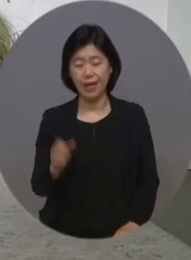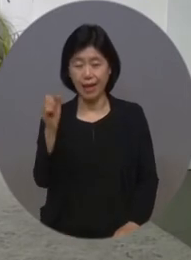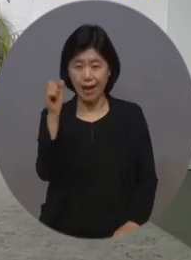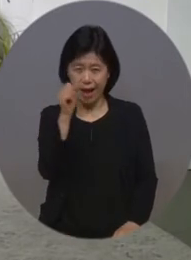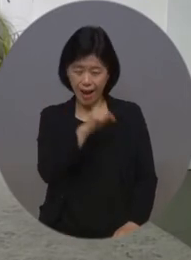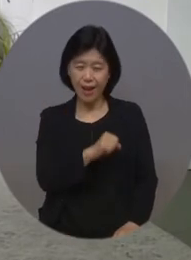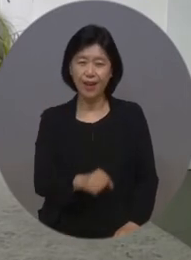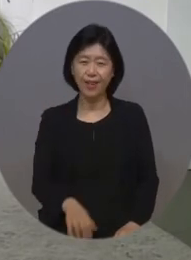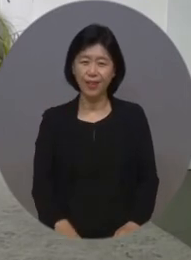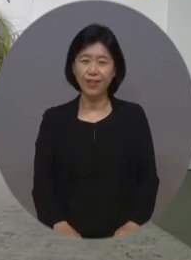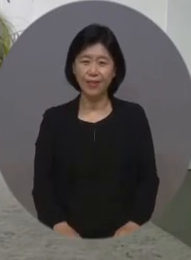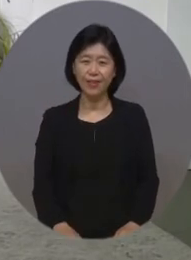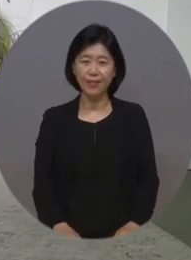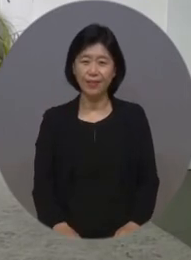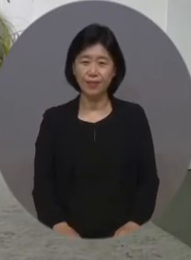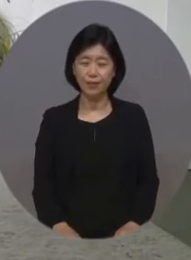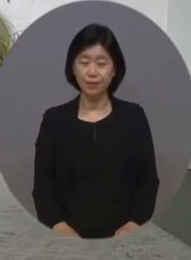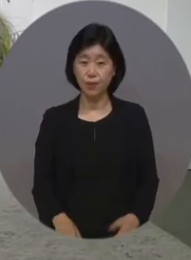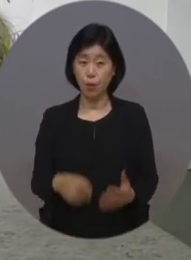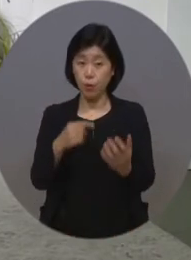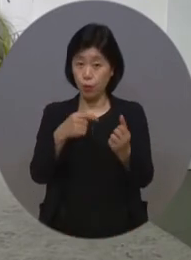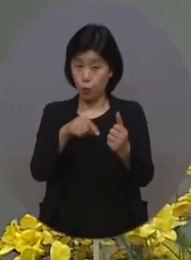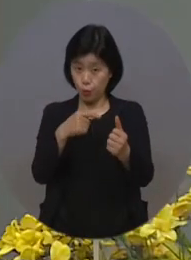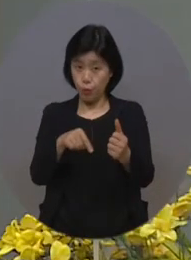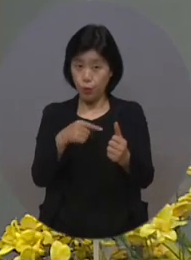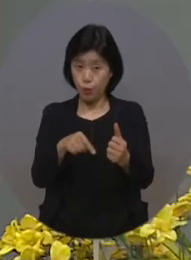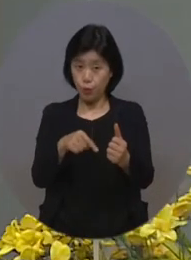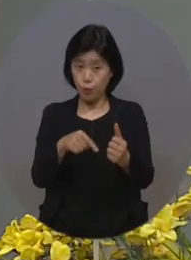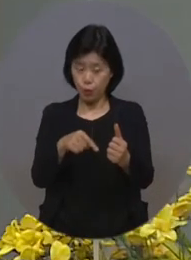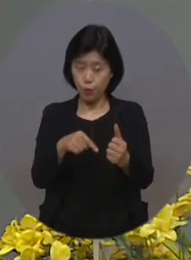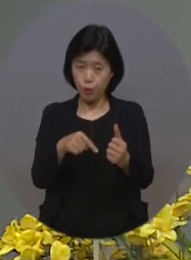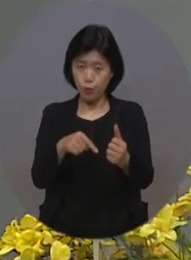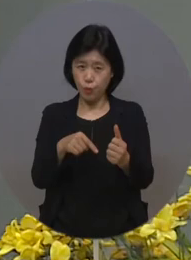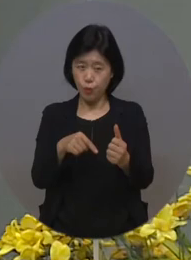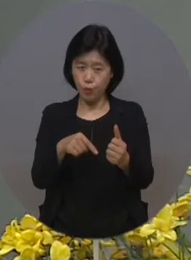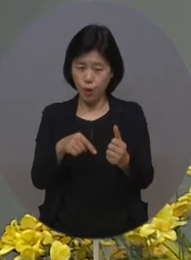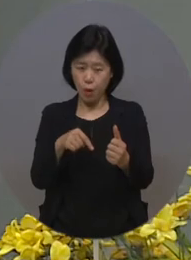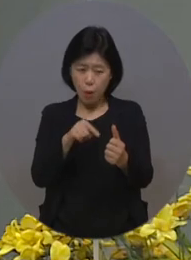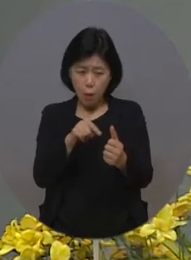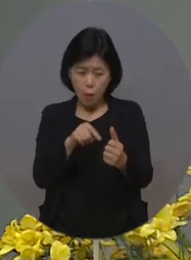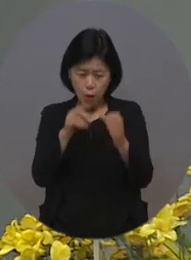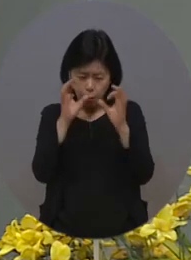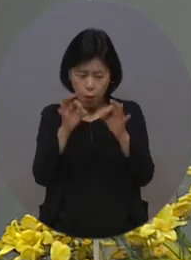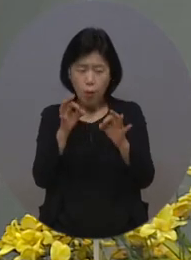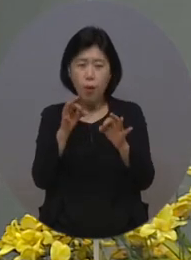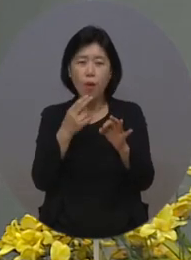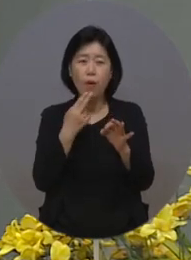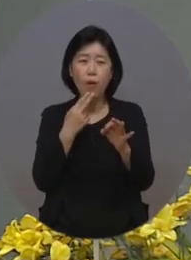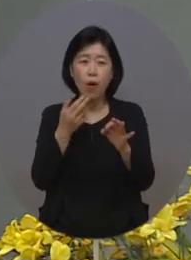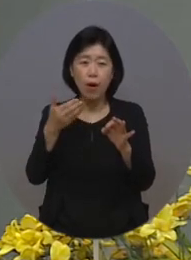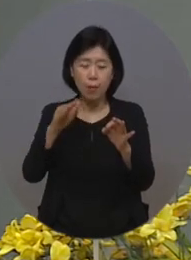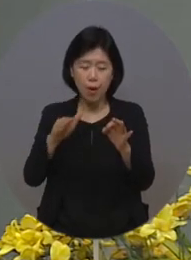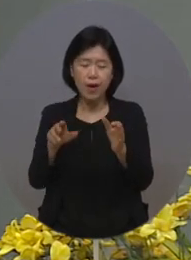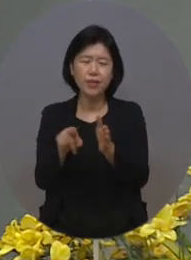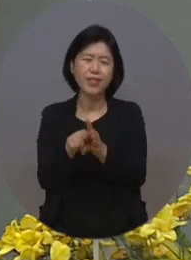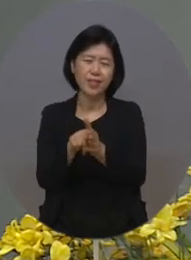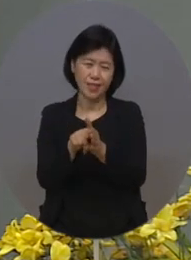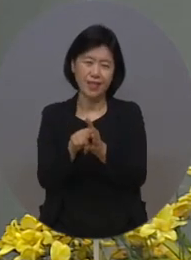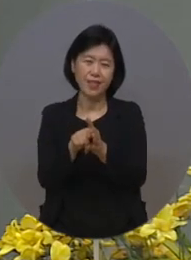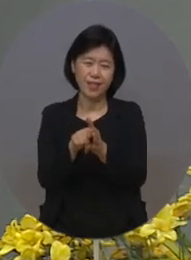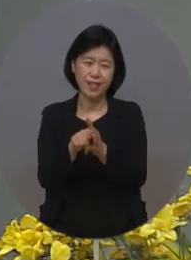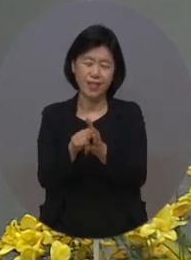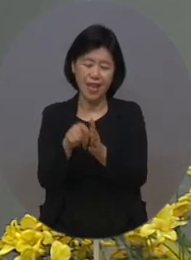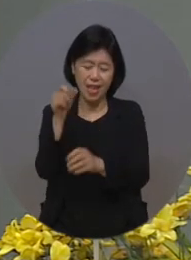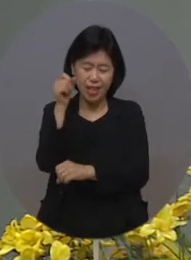받으시고 교육도 보이지 않지만 그 실내 정에서 어 그러니까 뭐 우리 그 언제 산님이 공무원부터